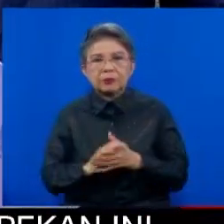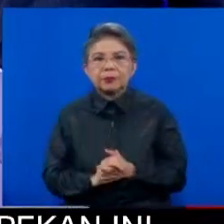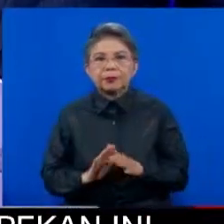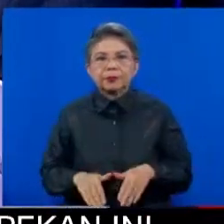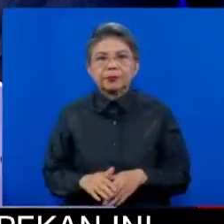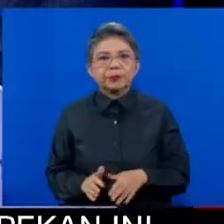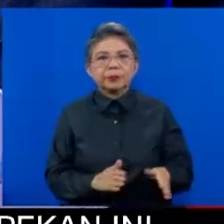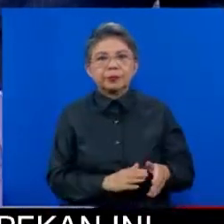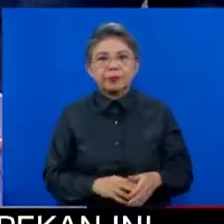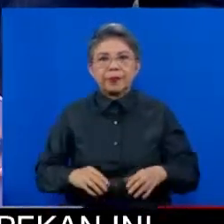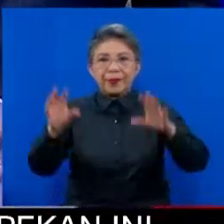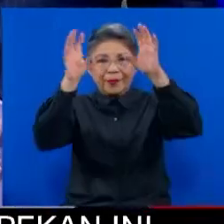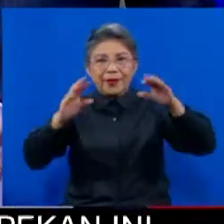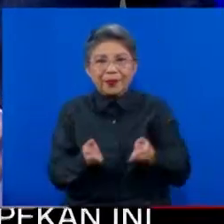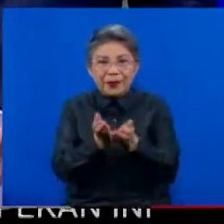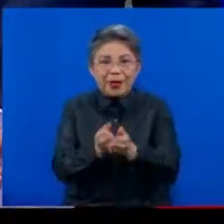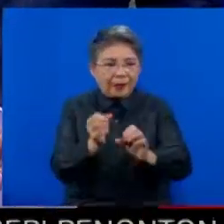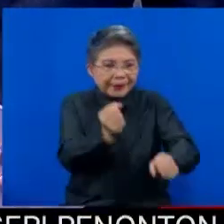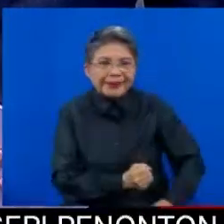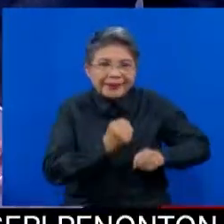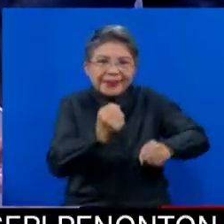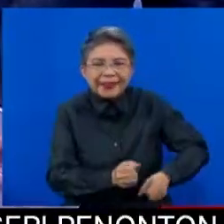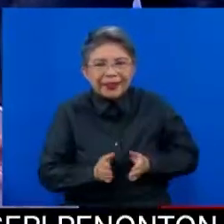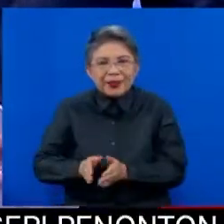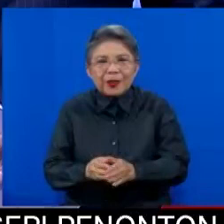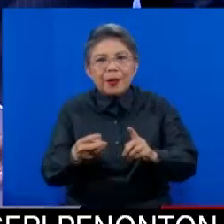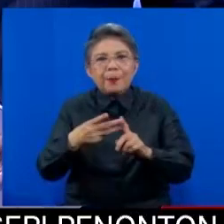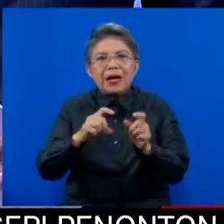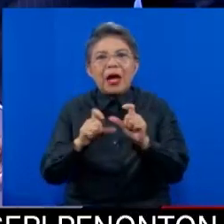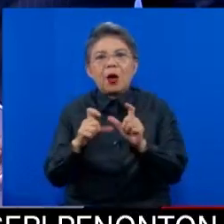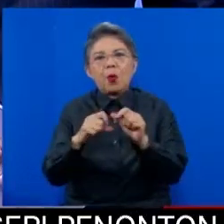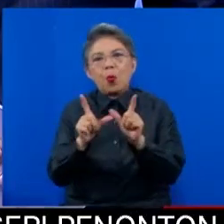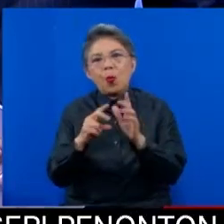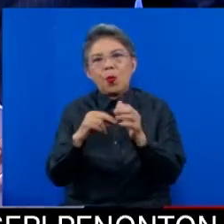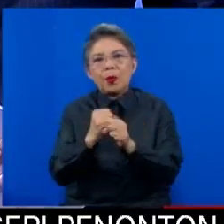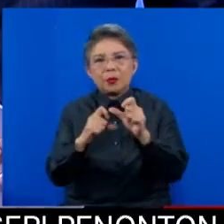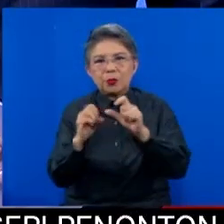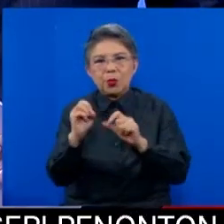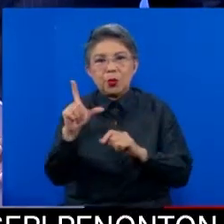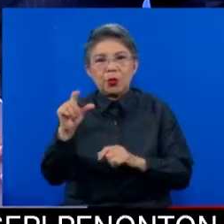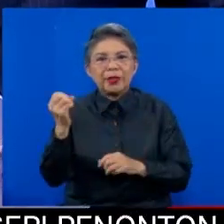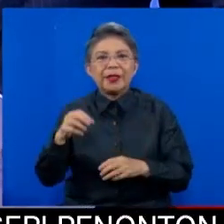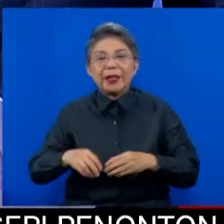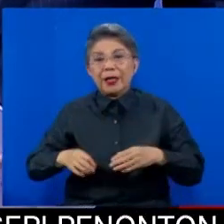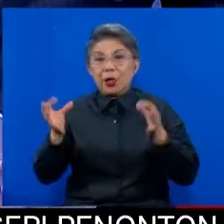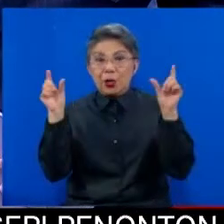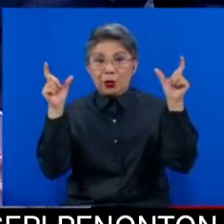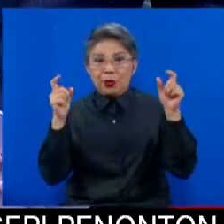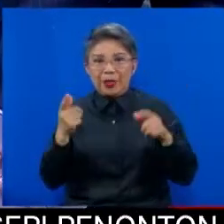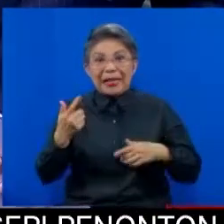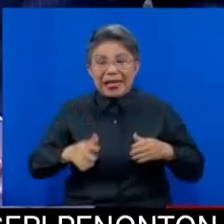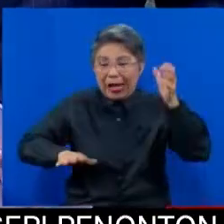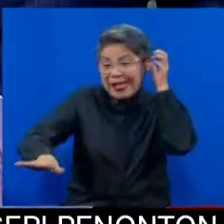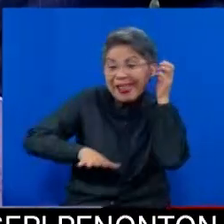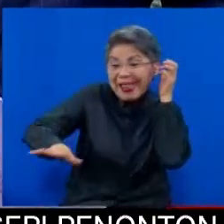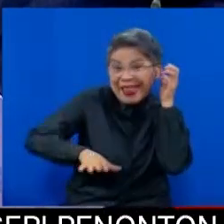Kita beralih ke informasi lain, Festival Perahu Dayung di Sungai Bengawan Solo, Kabupaten Lamongan dimeriahkan dengan kehadiran seorang disc jockey atau